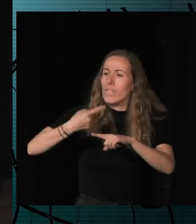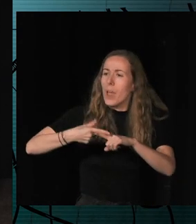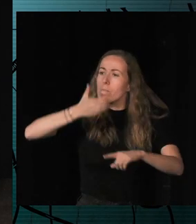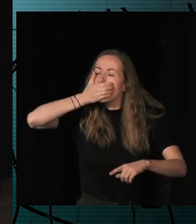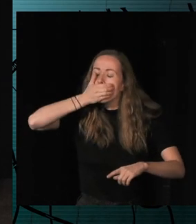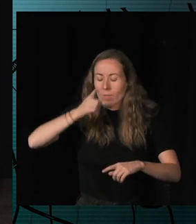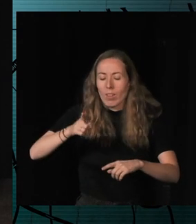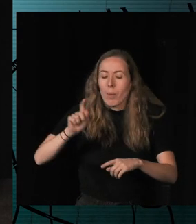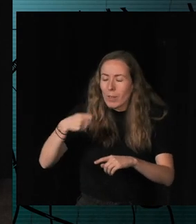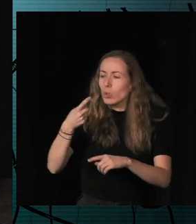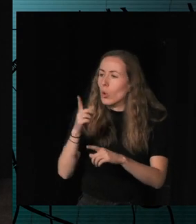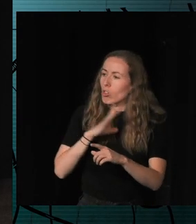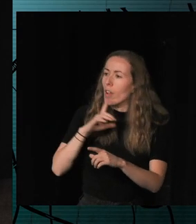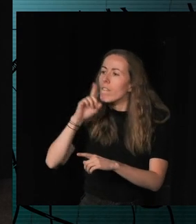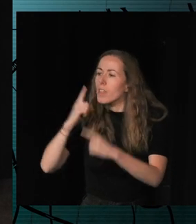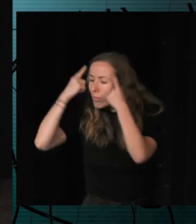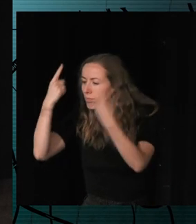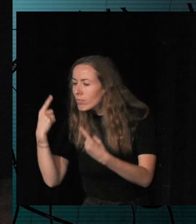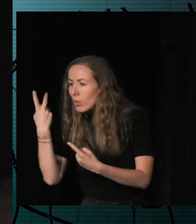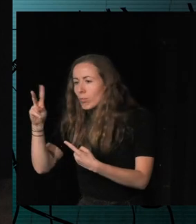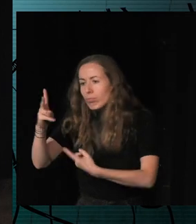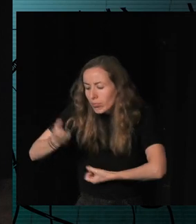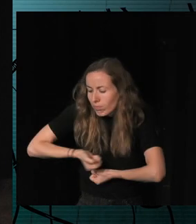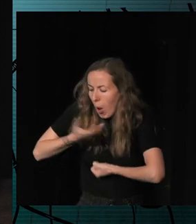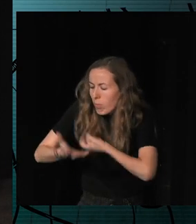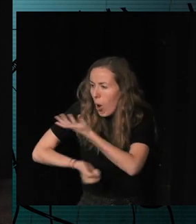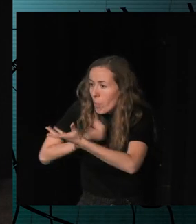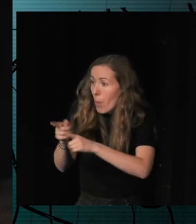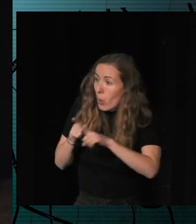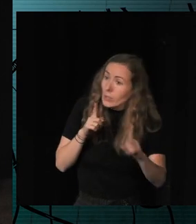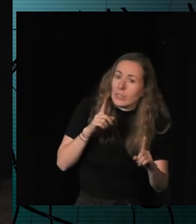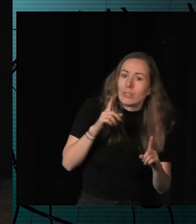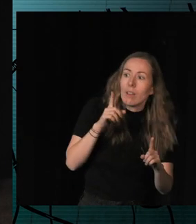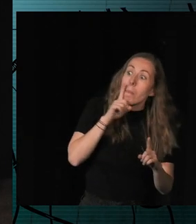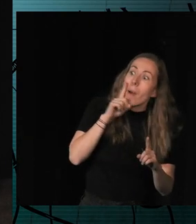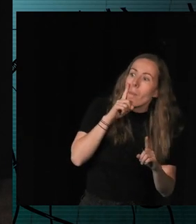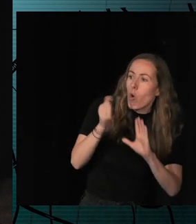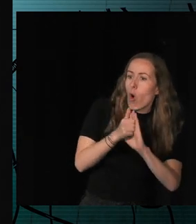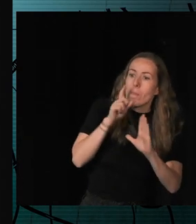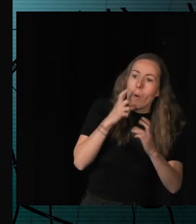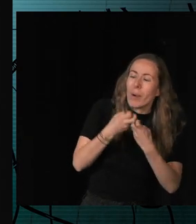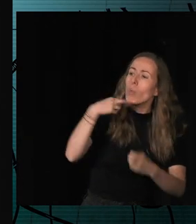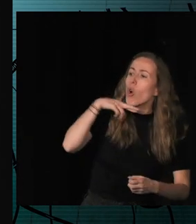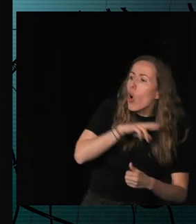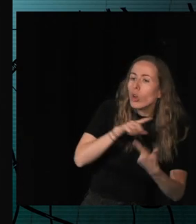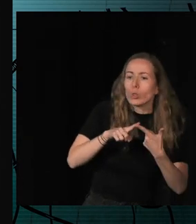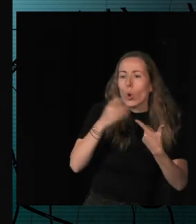psychée d'Alessa c'est aussi cette espèce de d'esprit torturé de la mère que ce soit christabella que ce soit Dalia que ce soit rose qui vit dans la peur